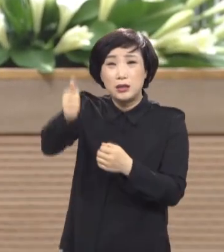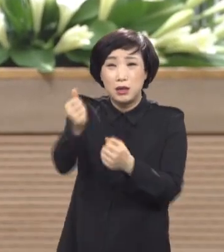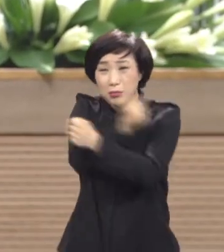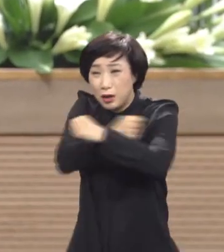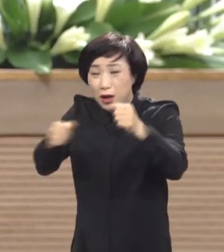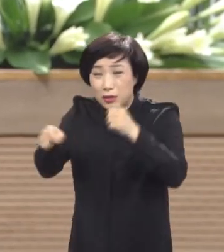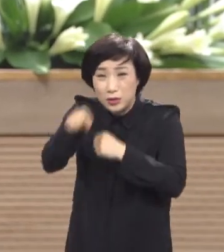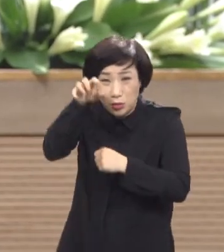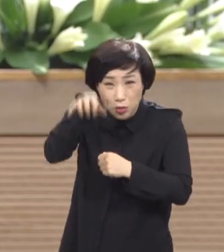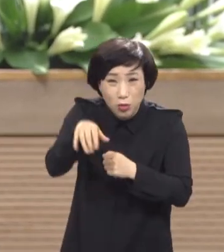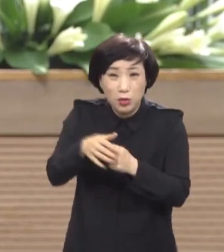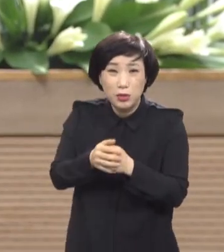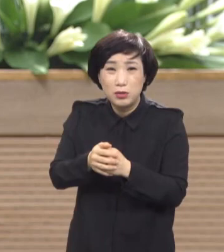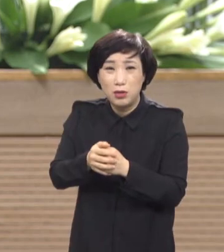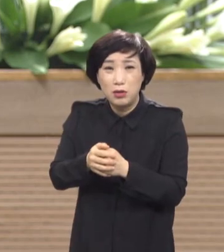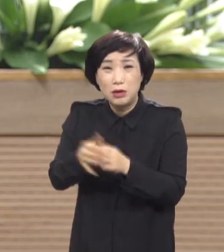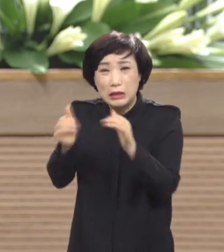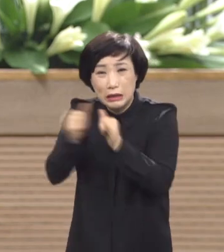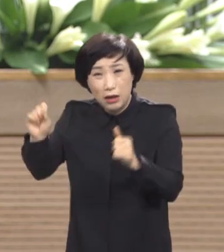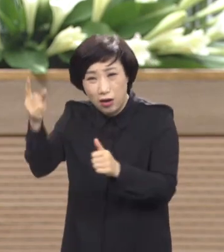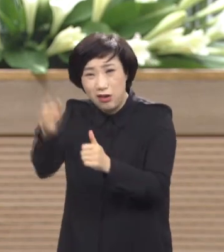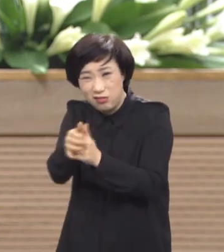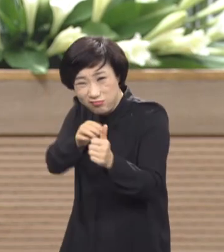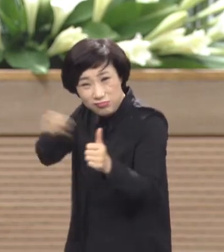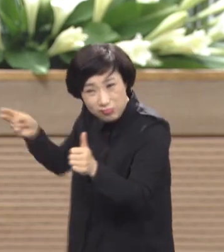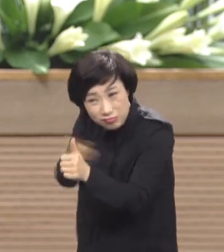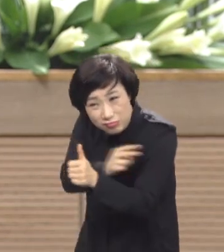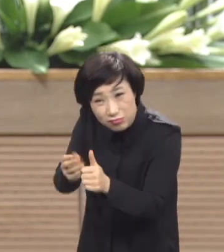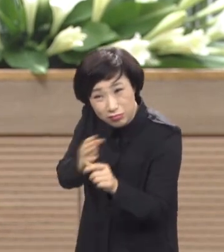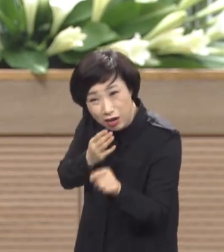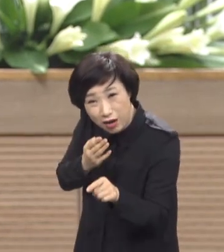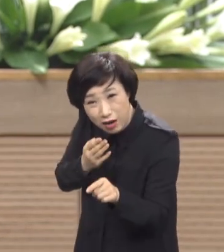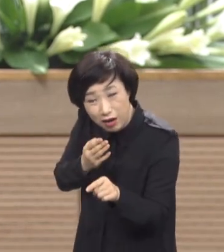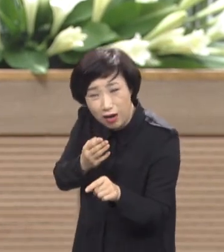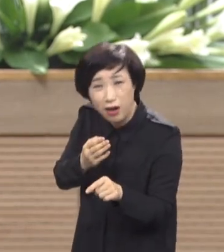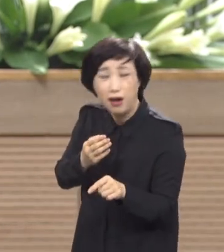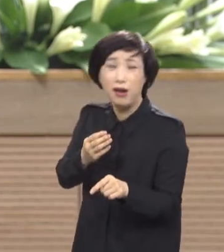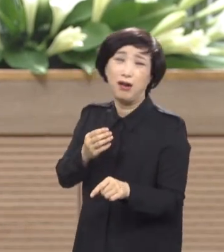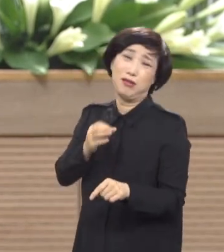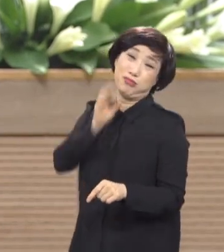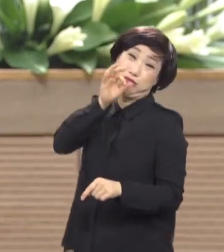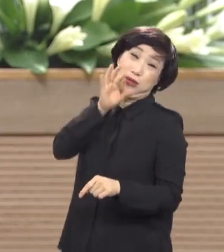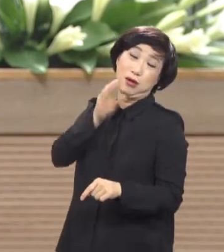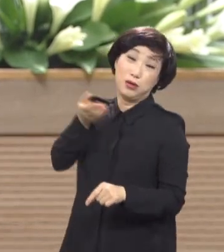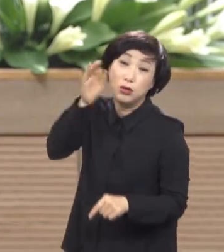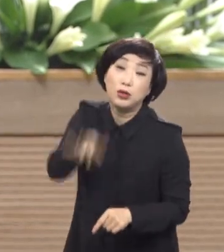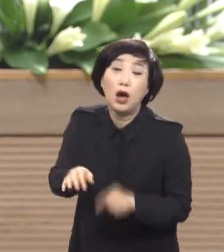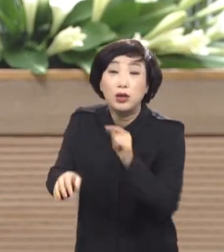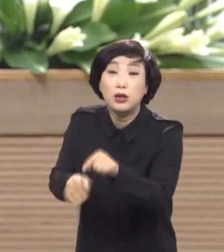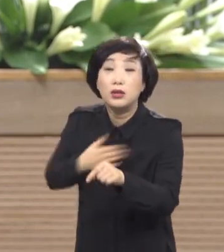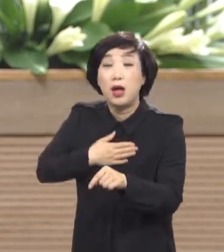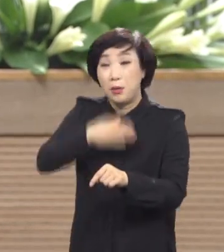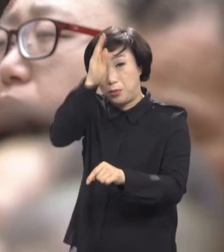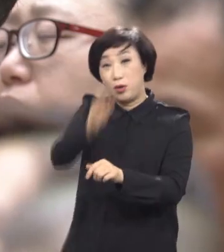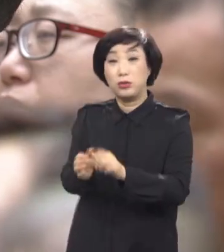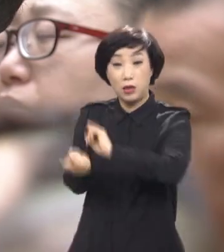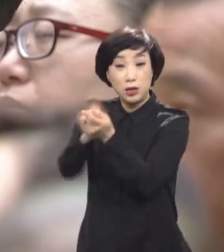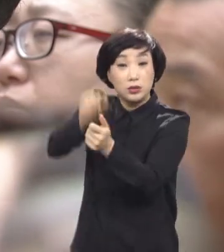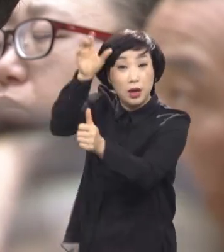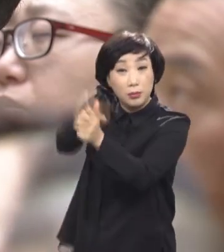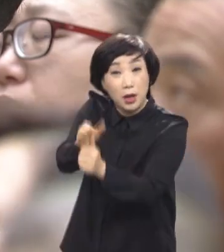인간에게 맞아 이건 상식적으로 맞지 않아 그래야 우리 질병을 해결하니까